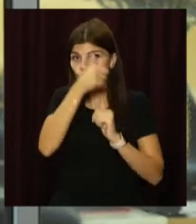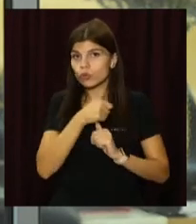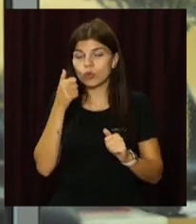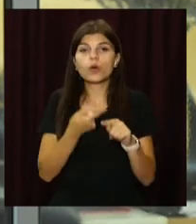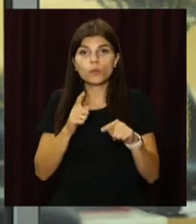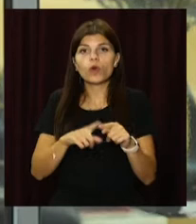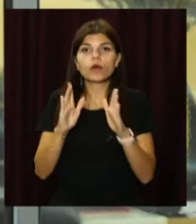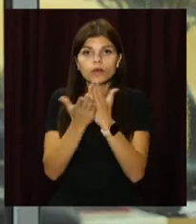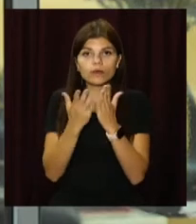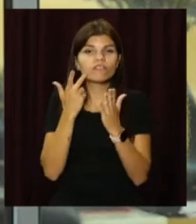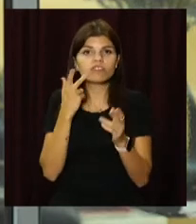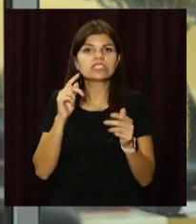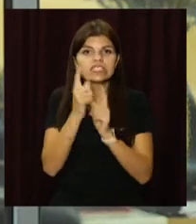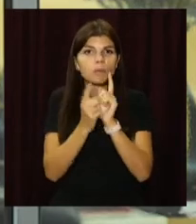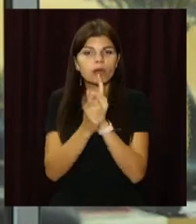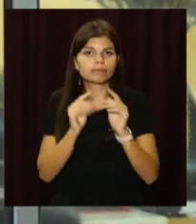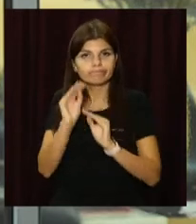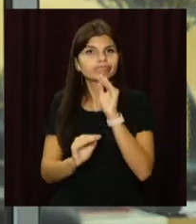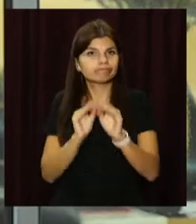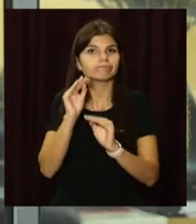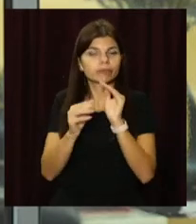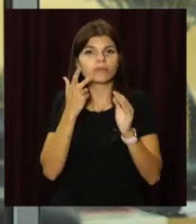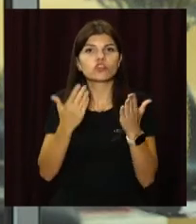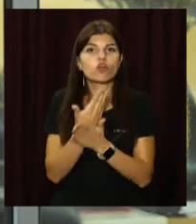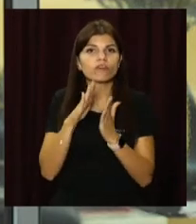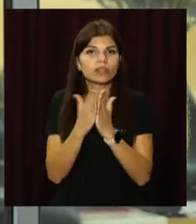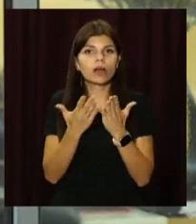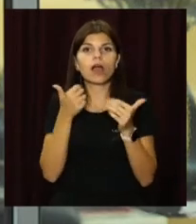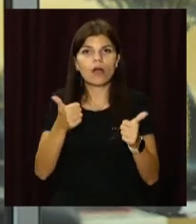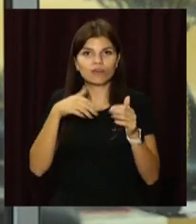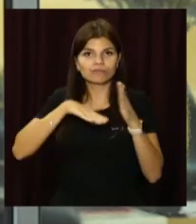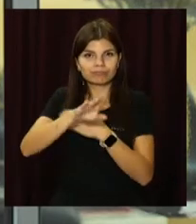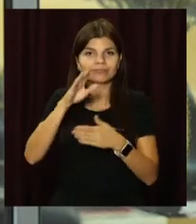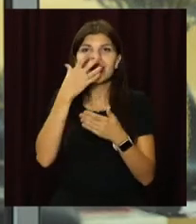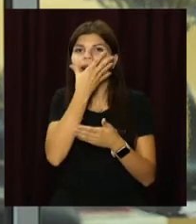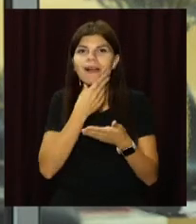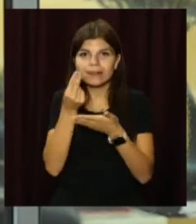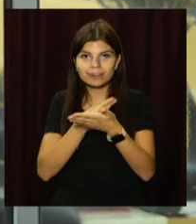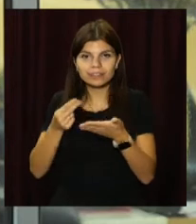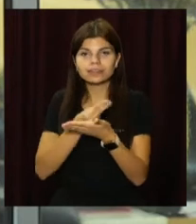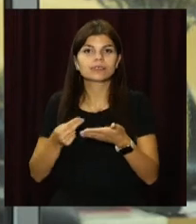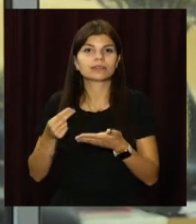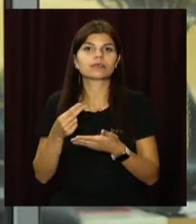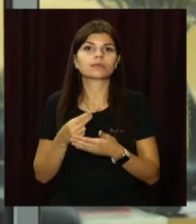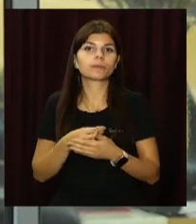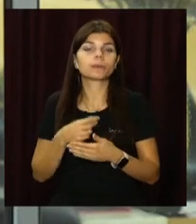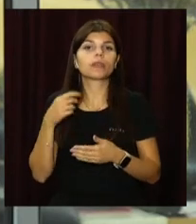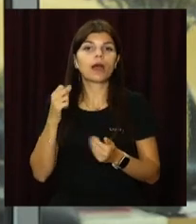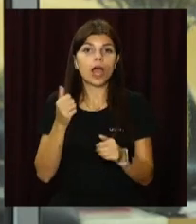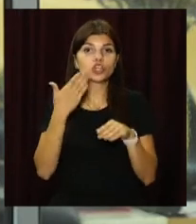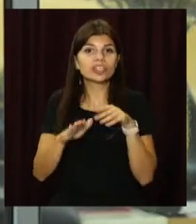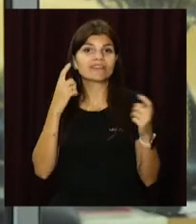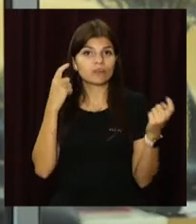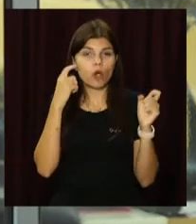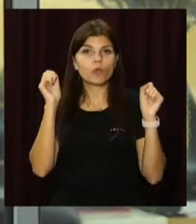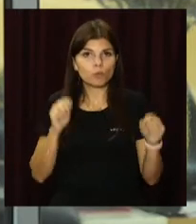тож до посібників вносять зміни регулярно. Нові книжки з гарною поліграфією та яскравими ілюстраціями, а частину